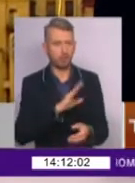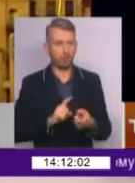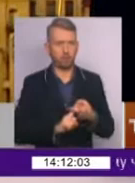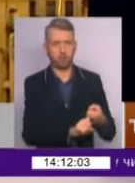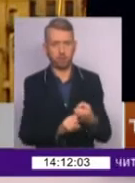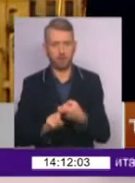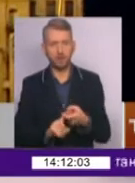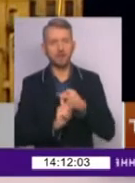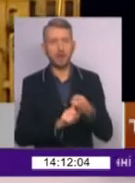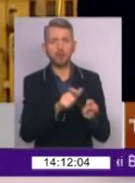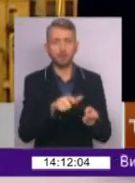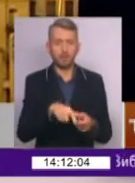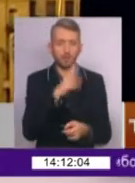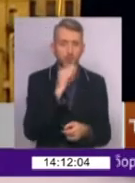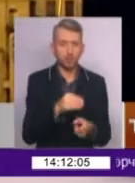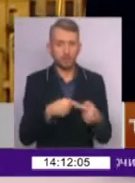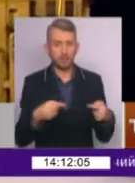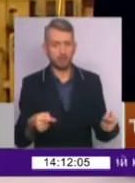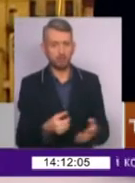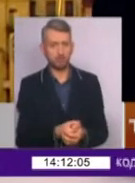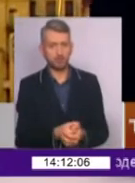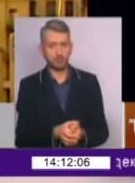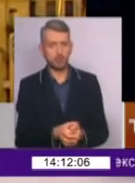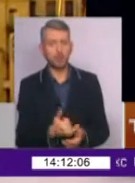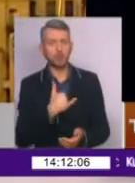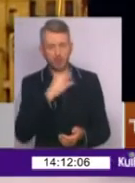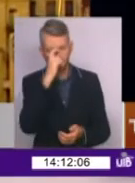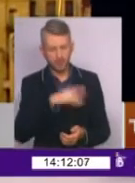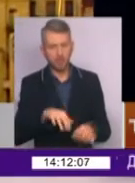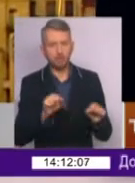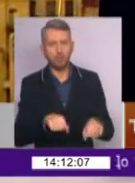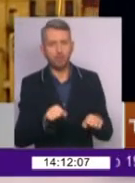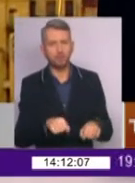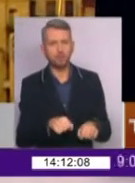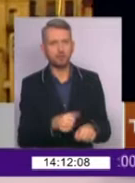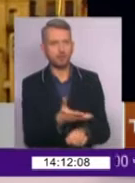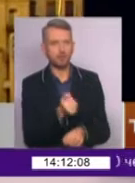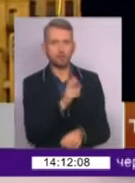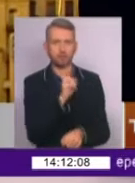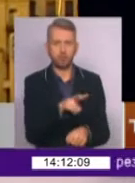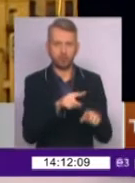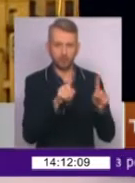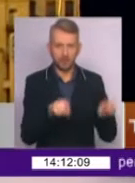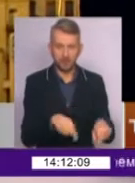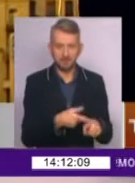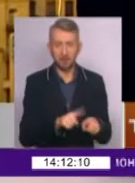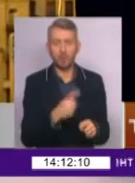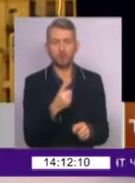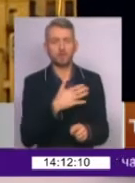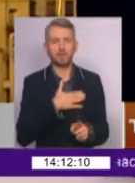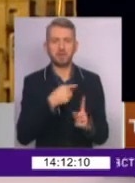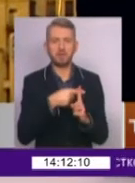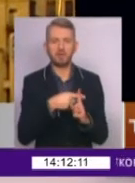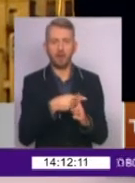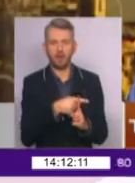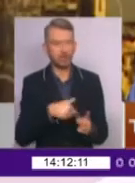людей у маршрутці і таке інше. Оскільки в нас в країні можливе взяття лікарняного, це одна з таких наших переваг, які